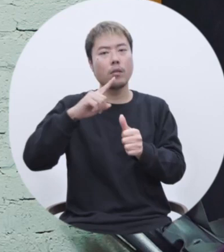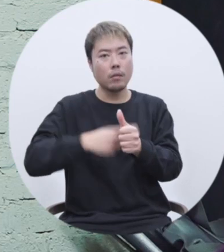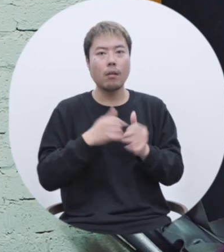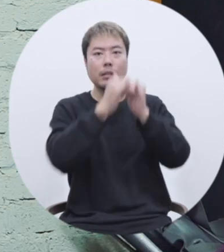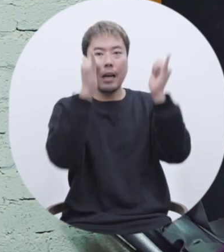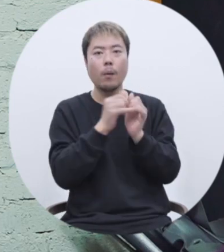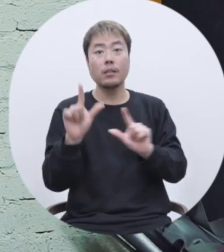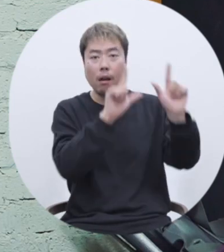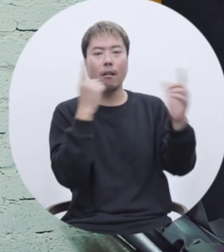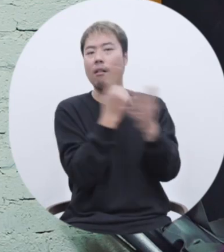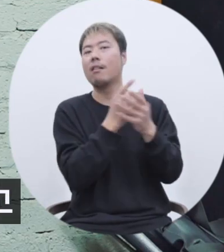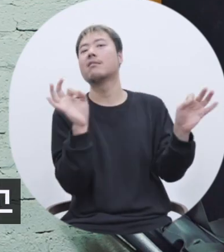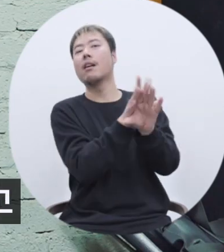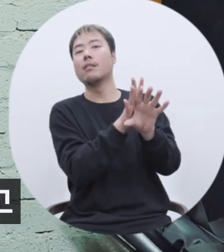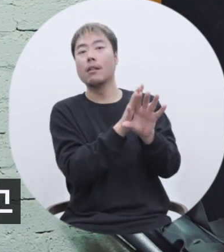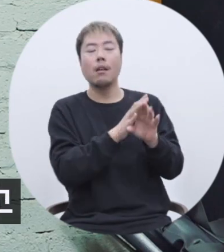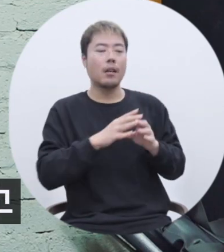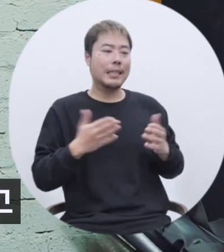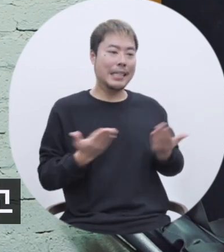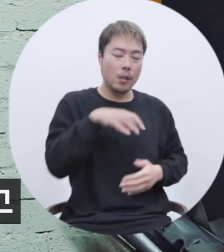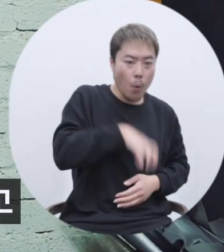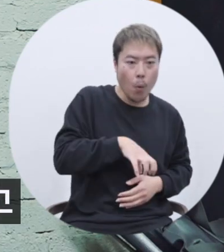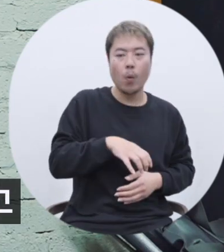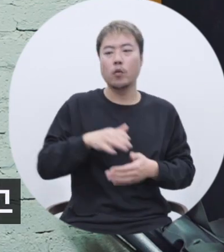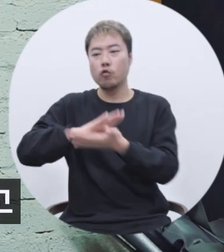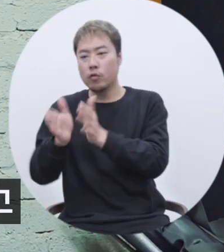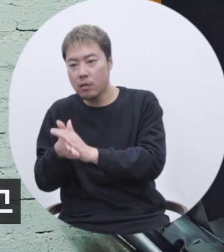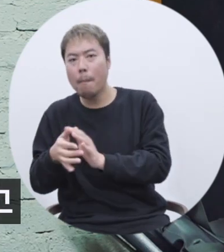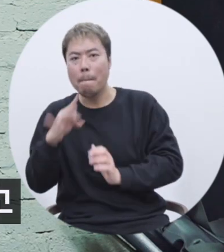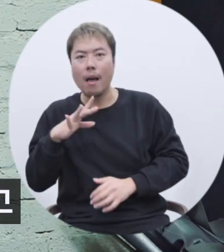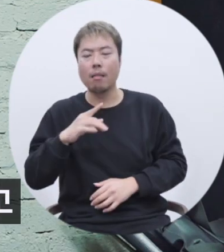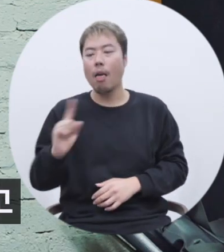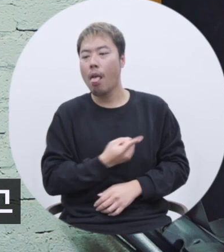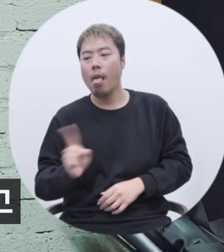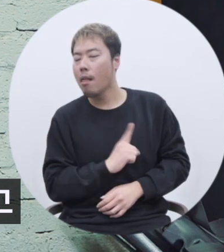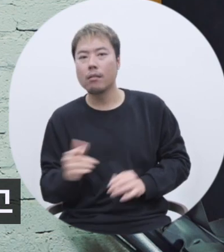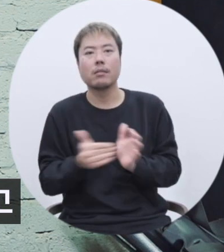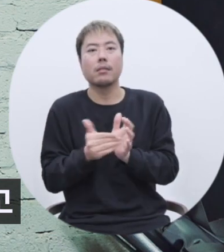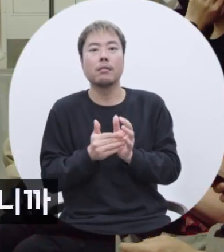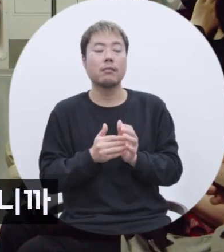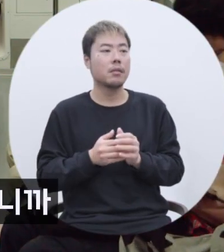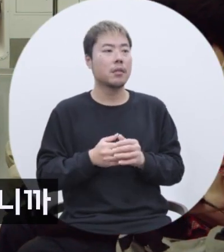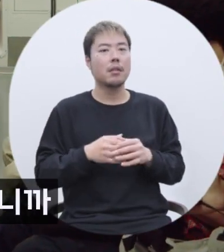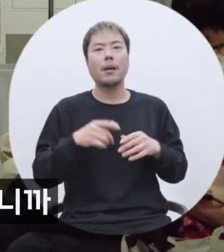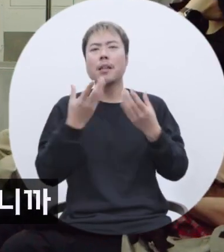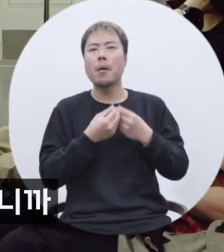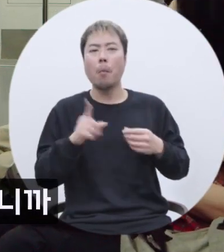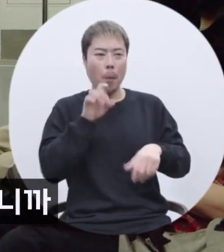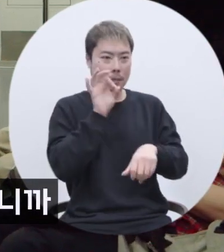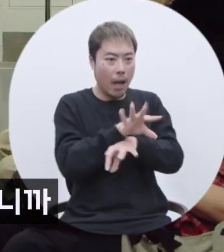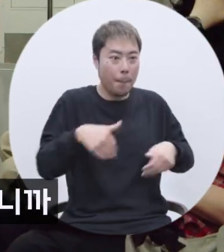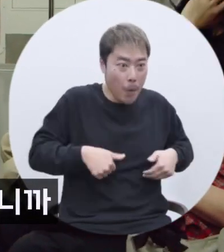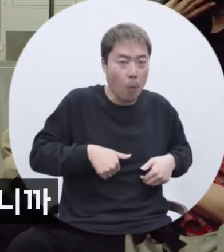일단은 사회생활이 거의 없어져요. 직장, 그다음에 어린이집 말고는 일단 거의 하지 않고, 지금 뭐 이제 쇼핑